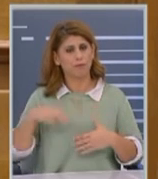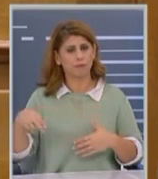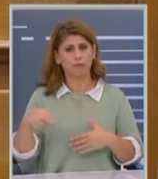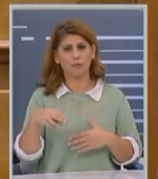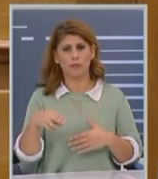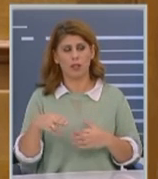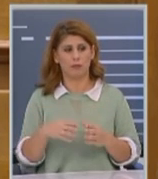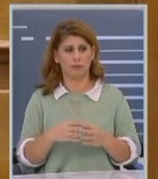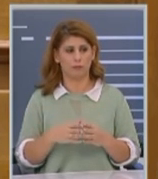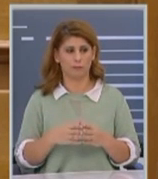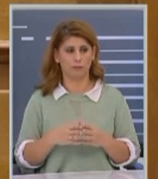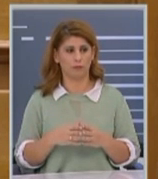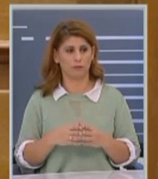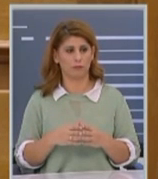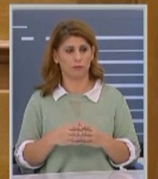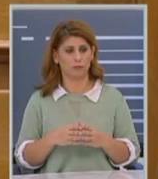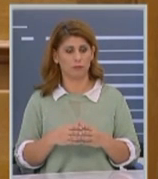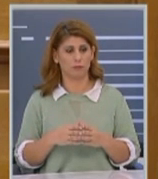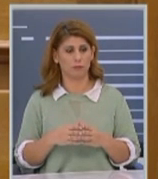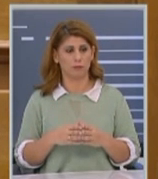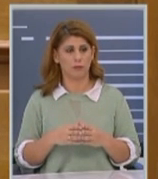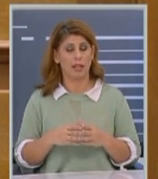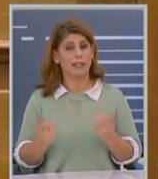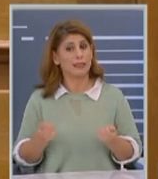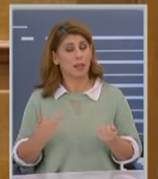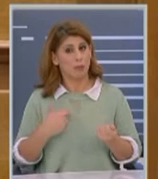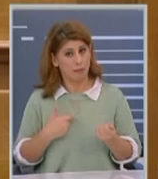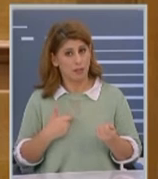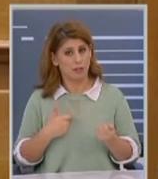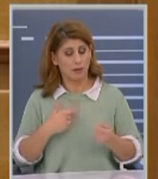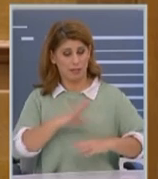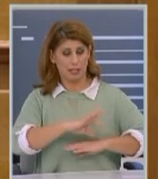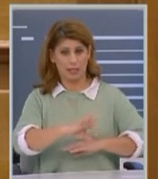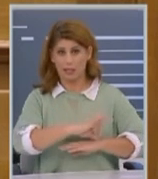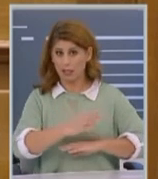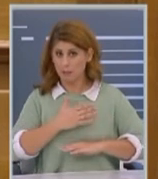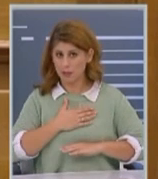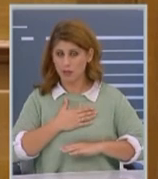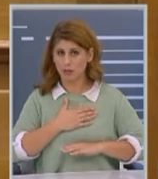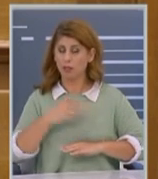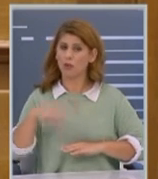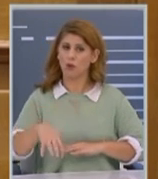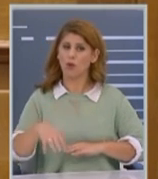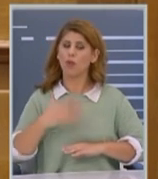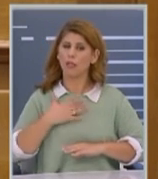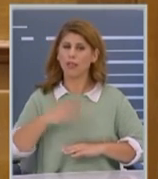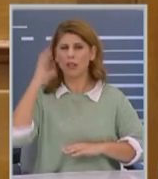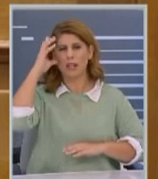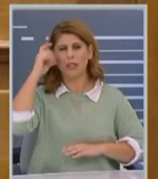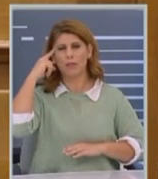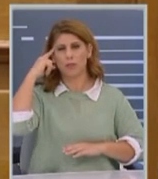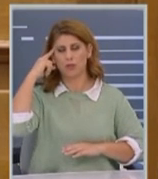το τι κάνουμε εμείς από πλευρά στρατηγικής για το χώρο, θέλω να